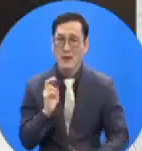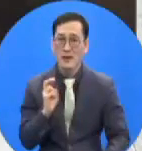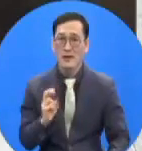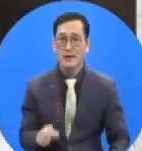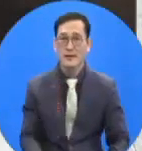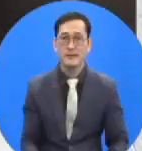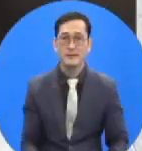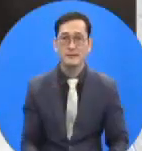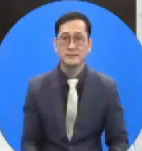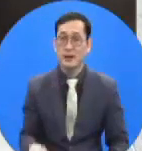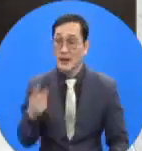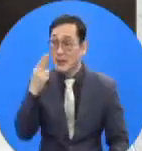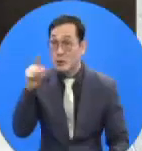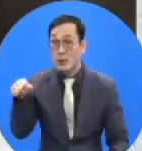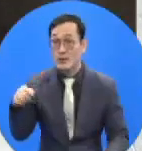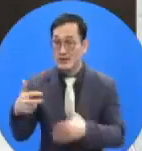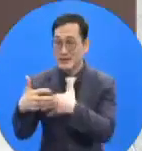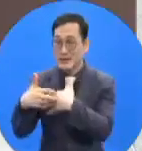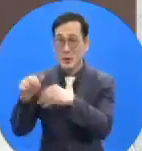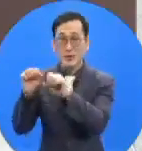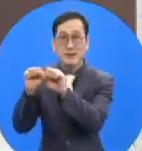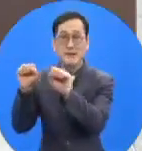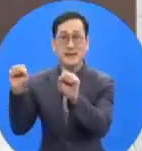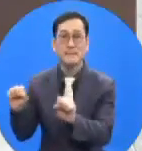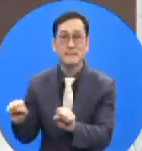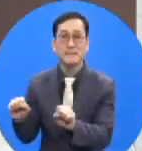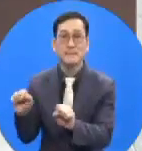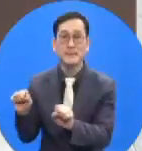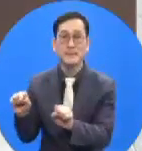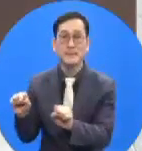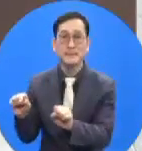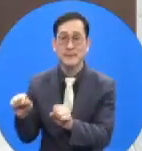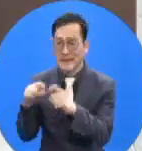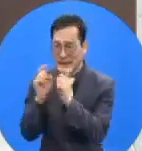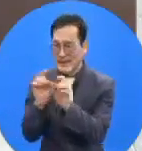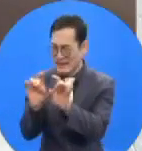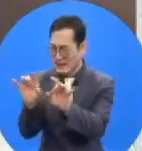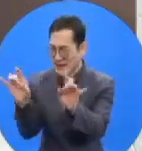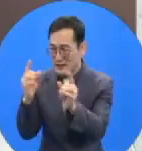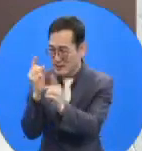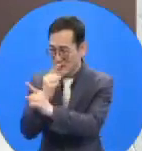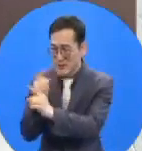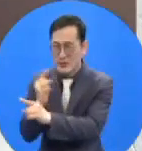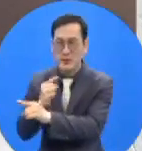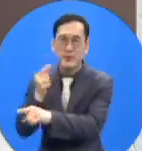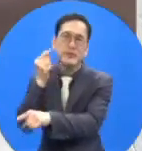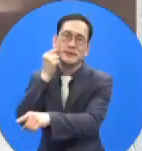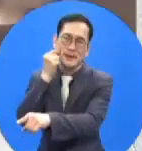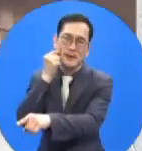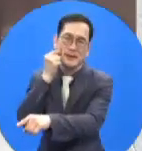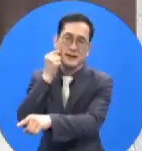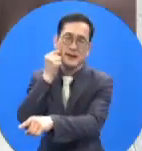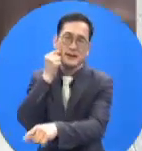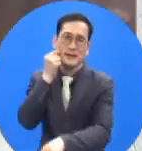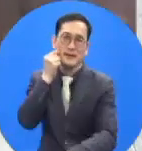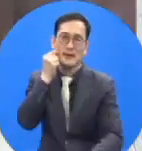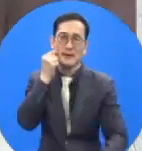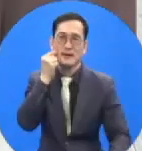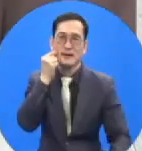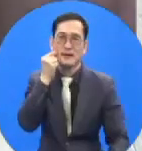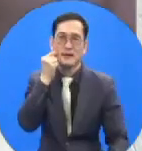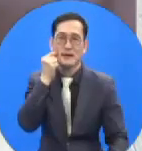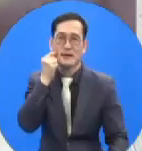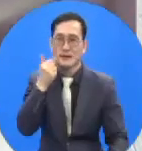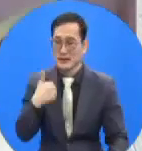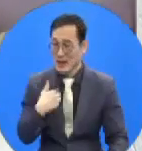실제로 미국에서는 의료 시스템이 이 개개인을 다 치료할 수 있는 환경이 지금 안 되고 있거든요. 그러니까 더군다나 이제